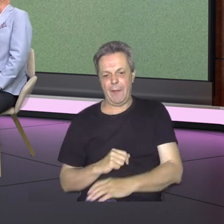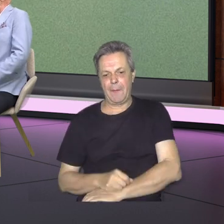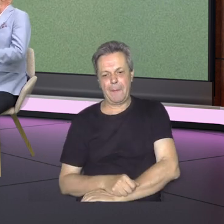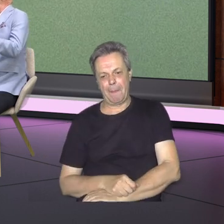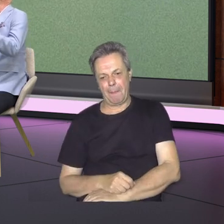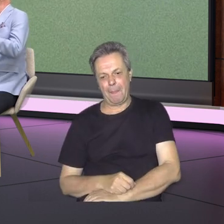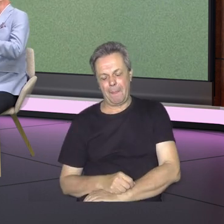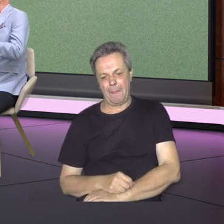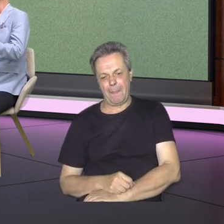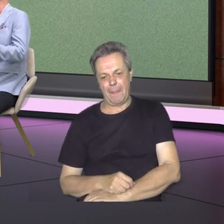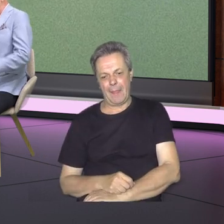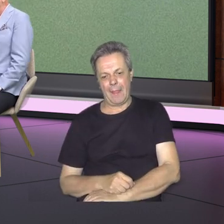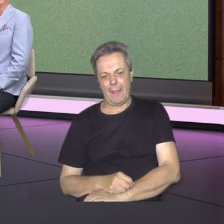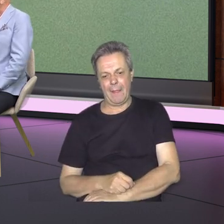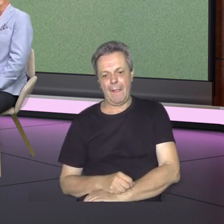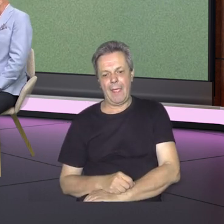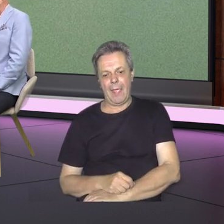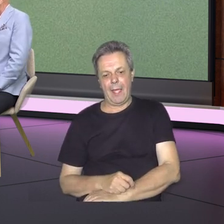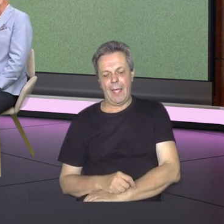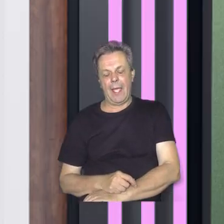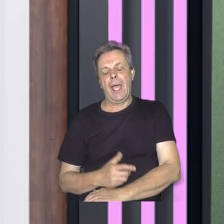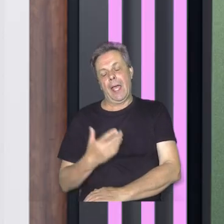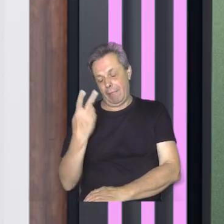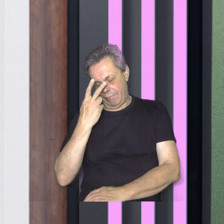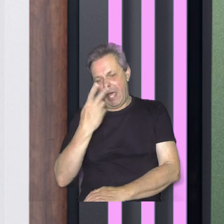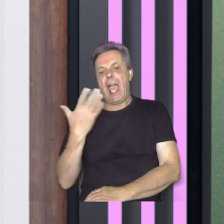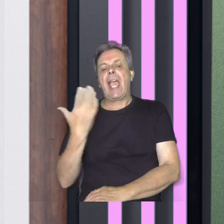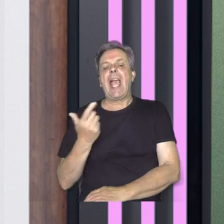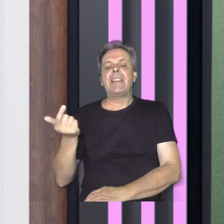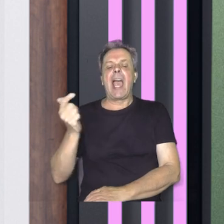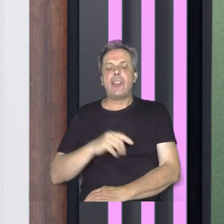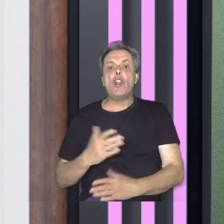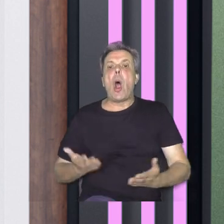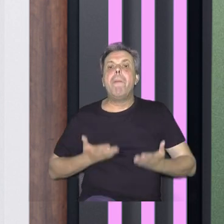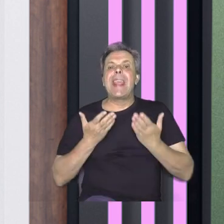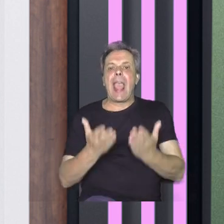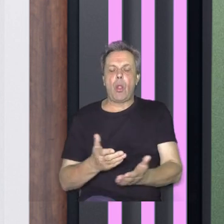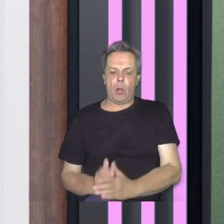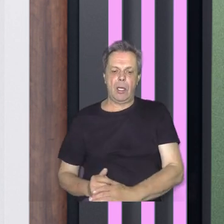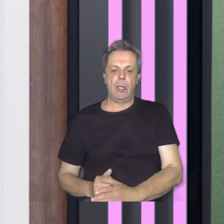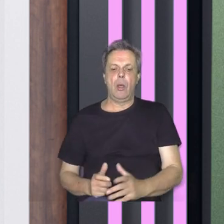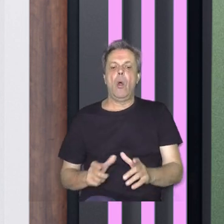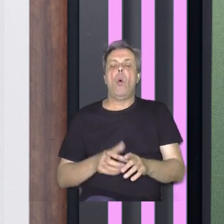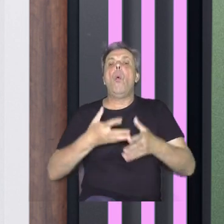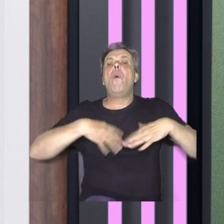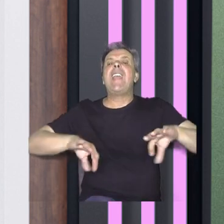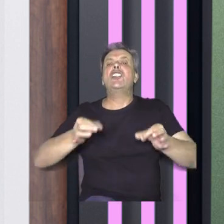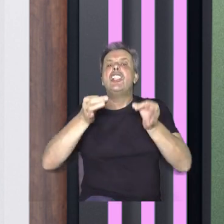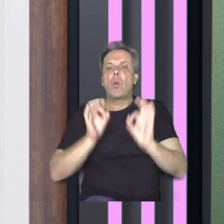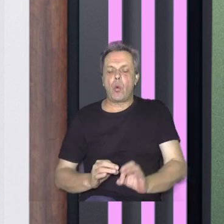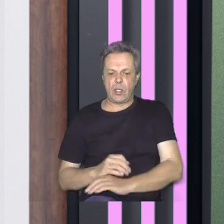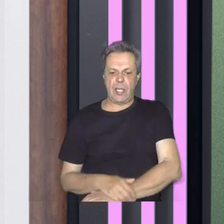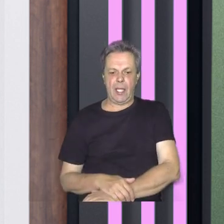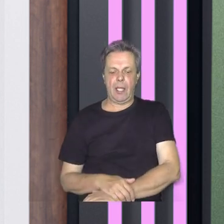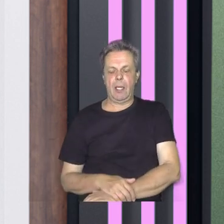Je genijalno, ali to ali ga je koštalo. Znate zašto ga je koštalo? Kad je došao prijedlog u Vijeće